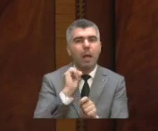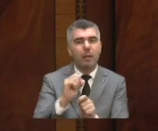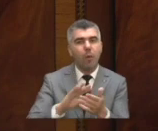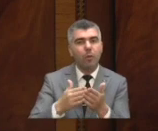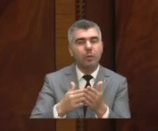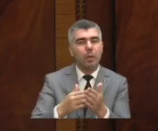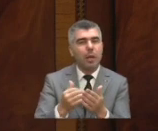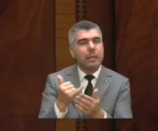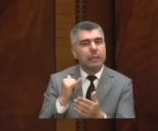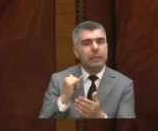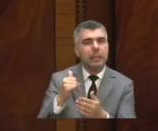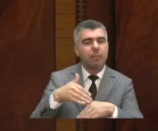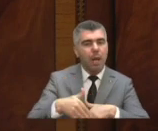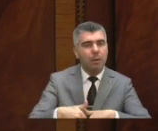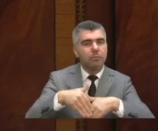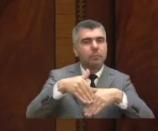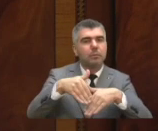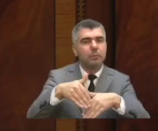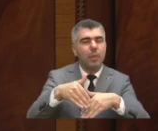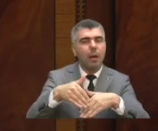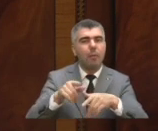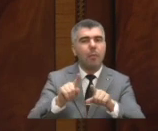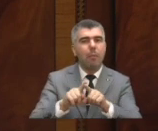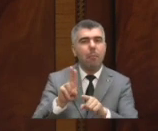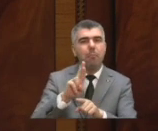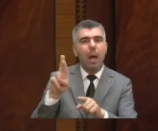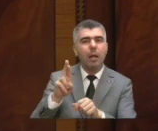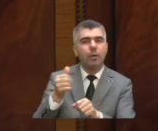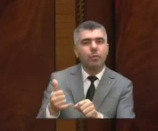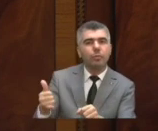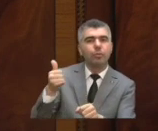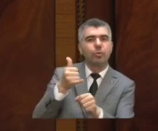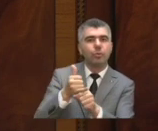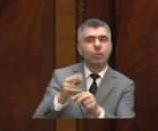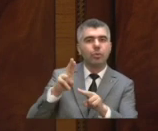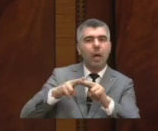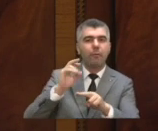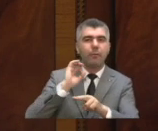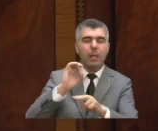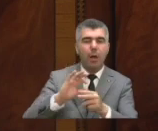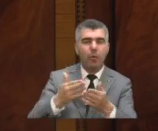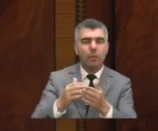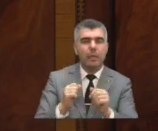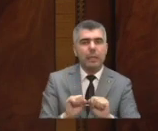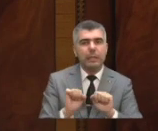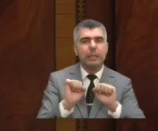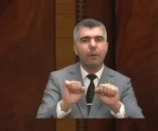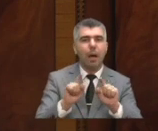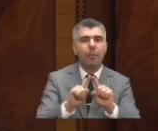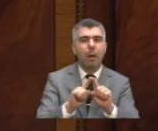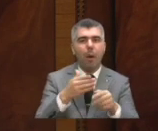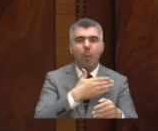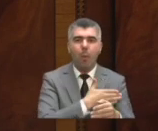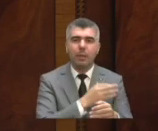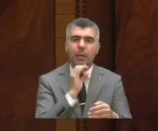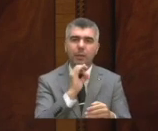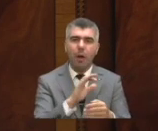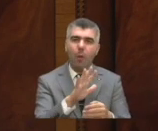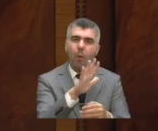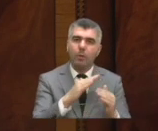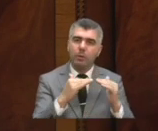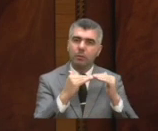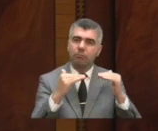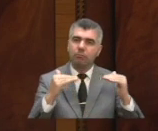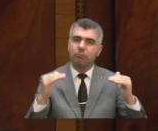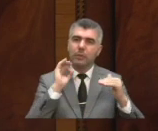تجندها الدائم تحت قياده جلاله الملك حفظه الله للدفاع عن وحده الوطن وامنه